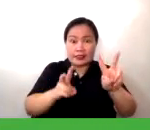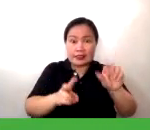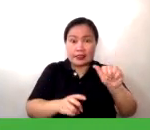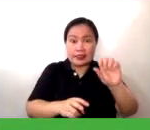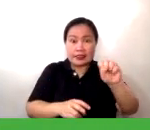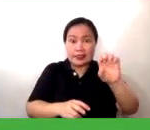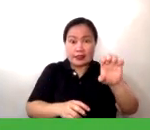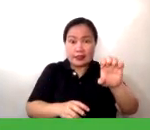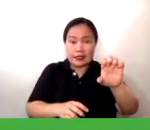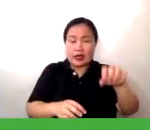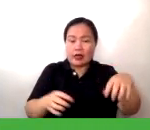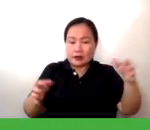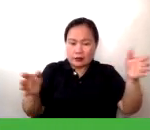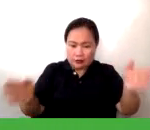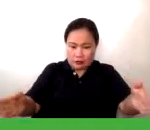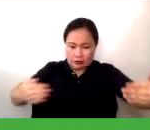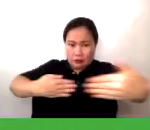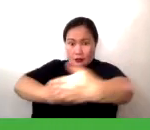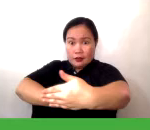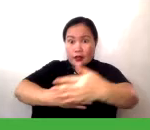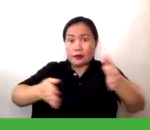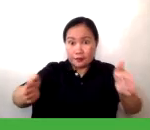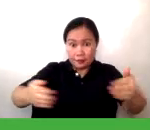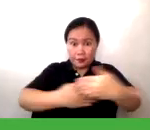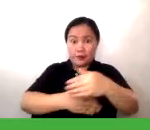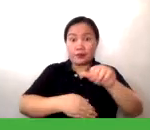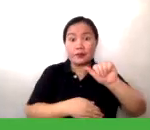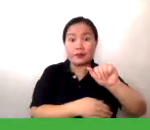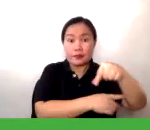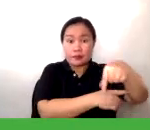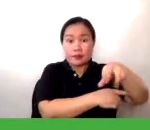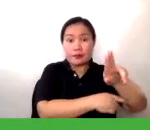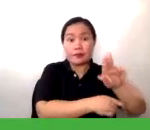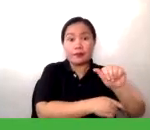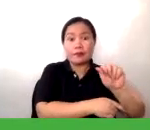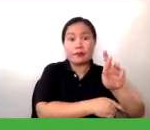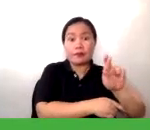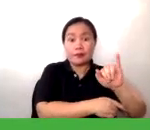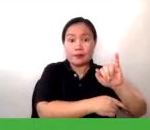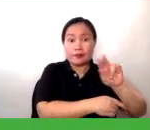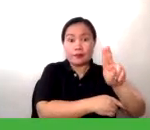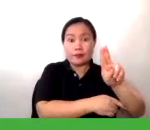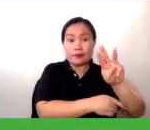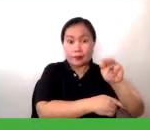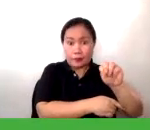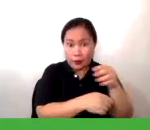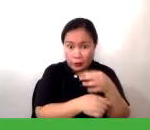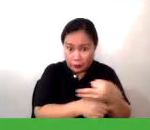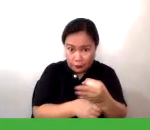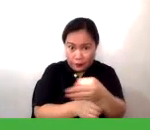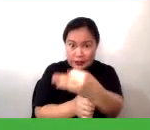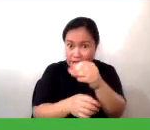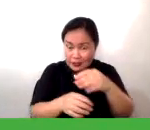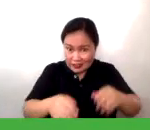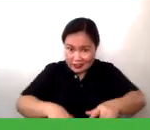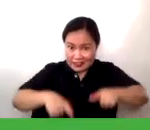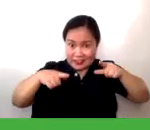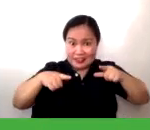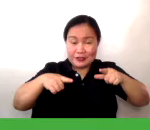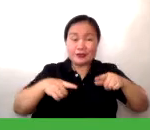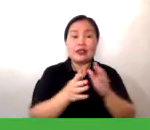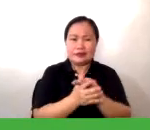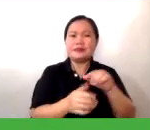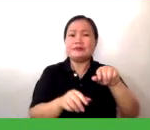volume. Aquarium, volume yon. Kasi, na siya, meron na siyang length, width, at height.